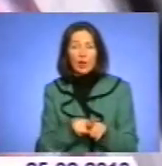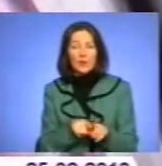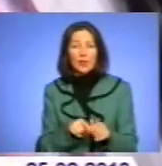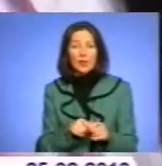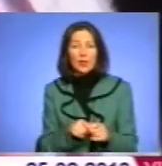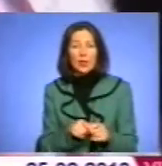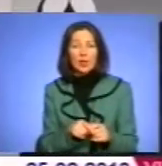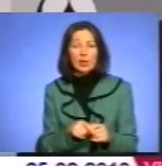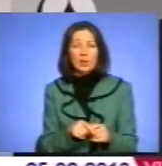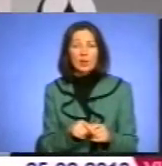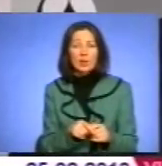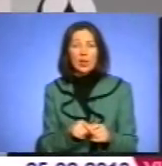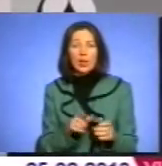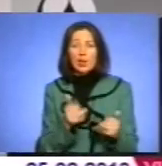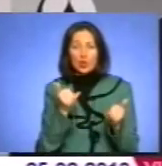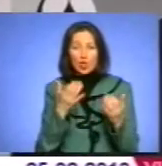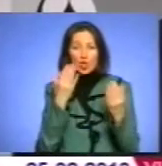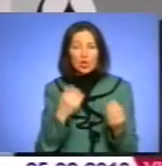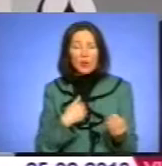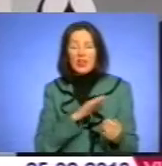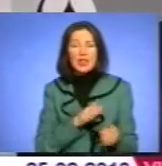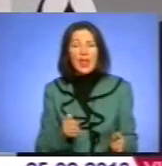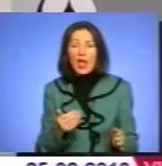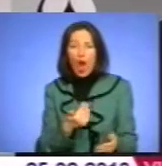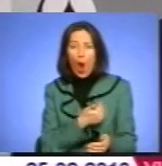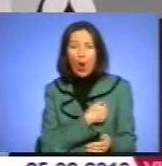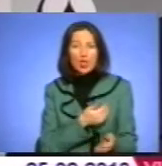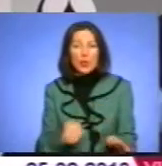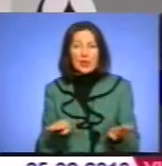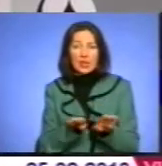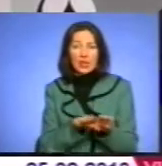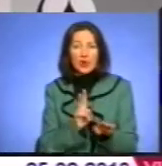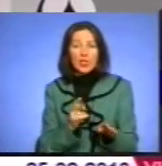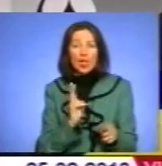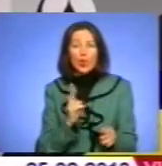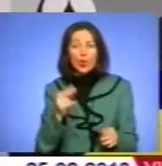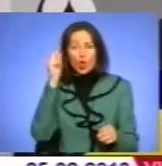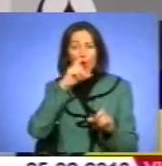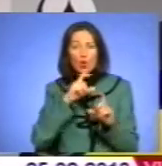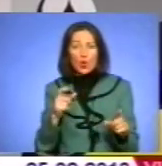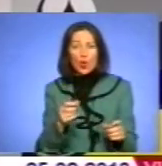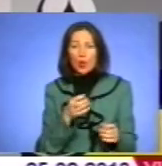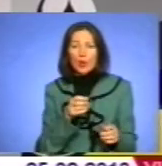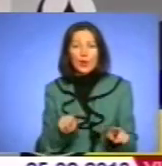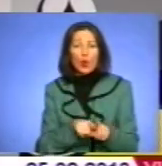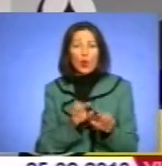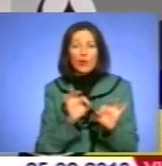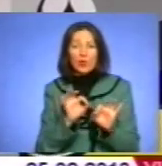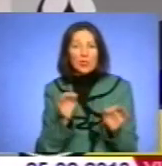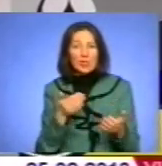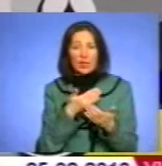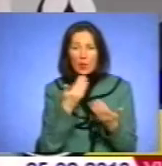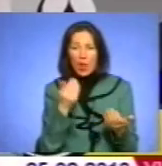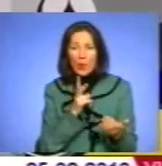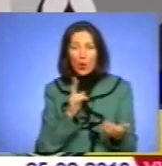сьогоднішній день ми не збираємося десь закривати якусь школу і жодної інформації такої не поступає про якусь